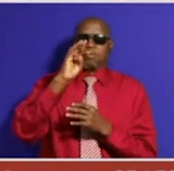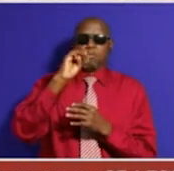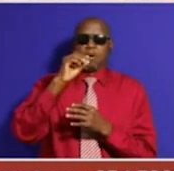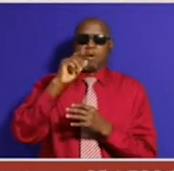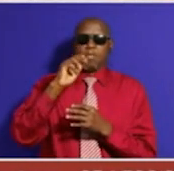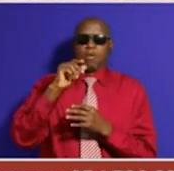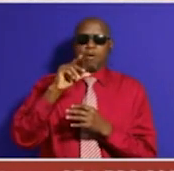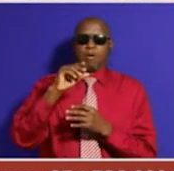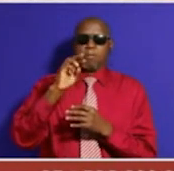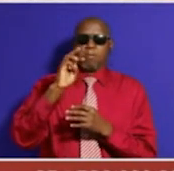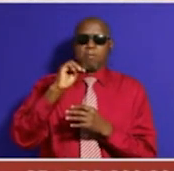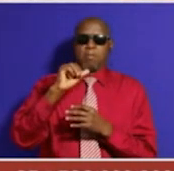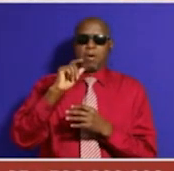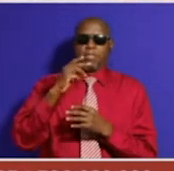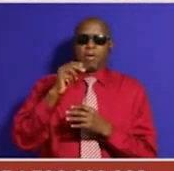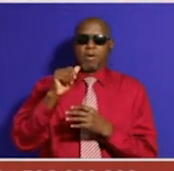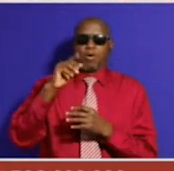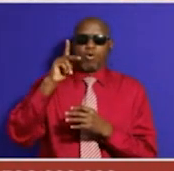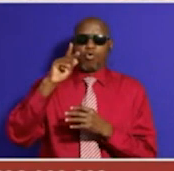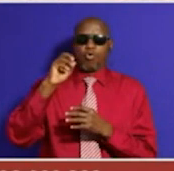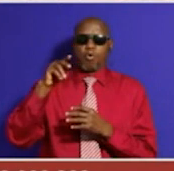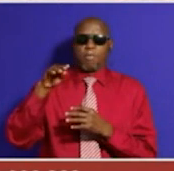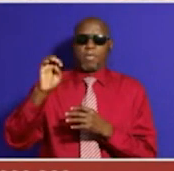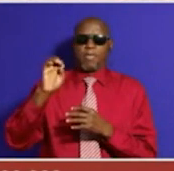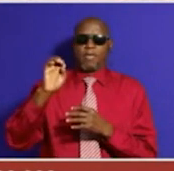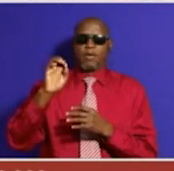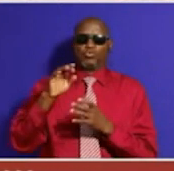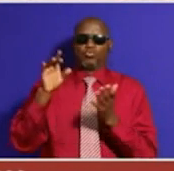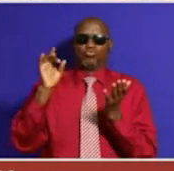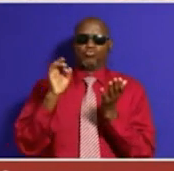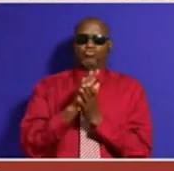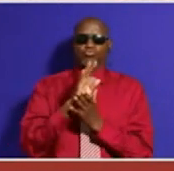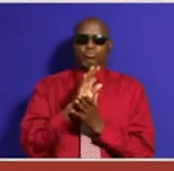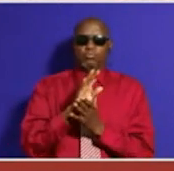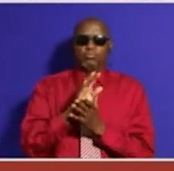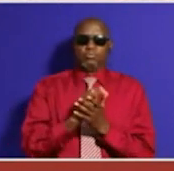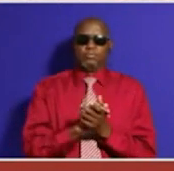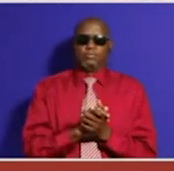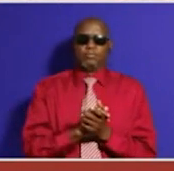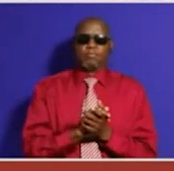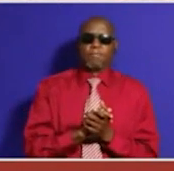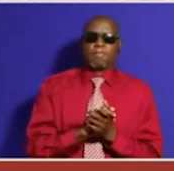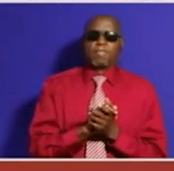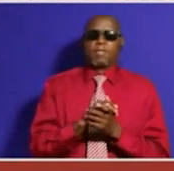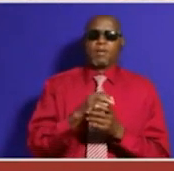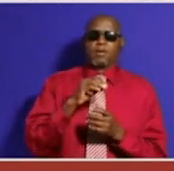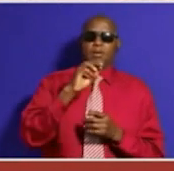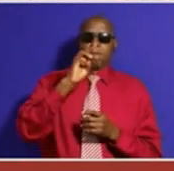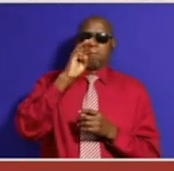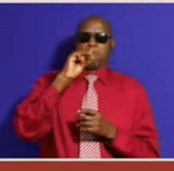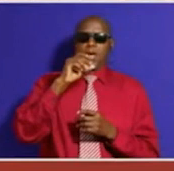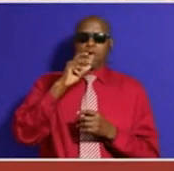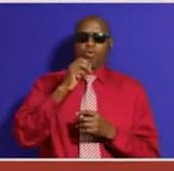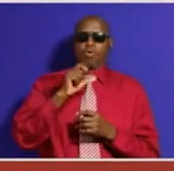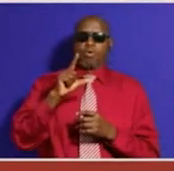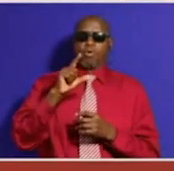wanachama 22 wa mahakama ya rufaa ya ushuru aliofanya mwaka jana Koome. Michael Kojo Otieno anadai kuwa